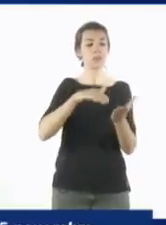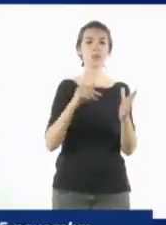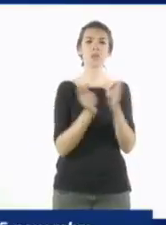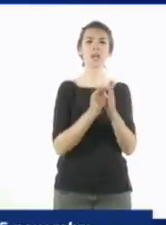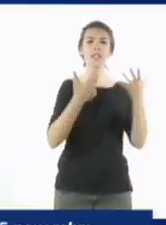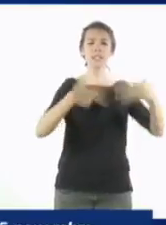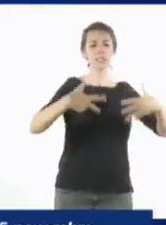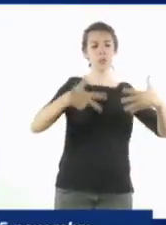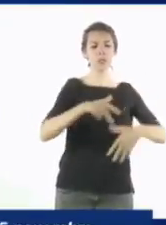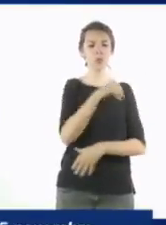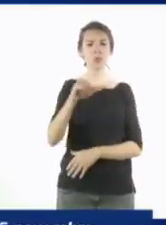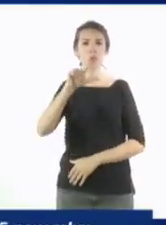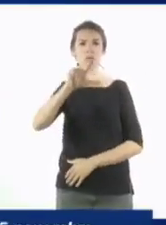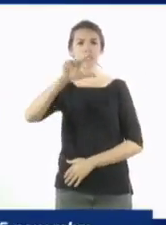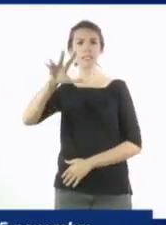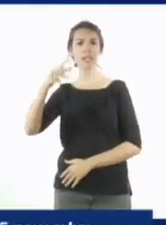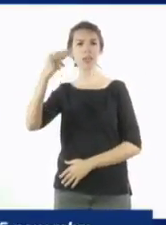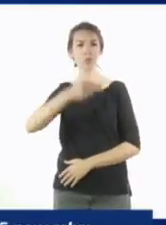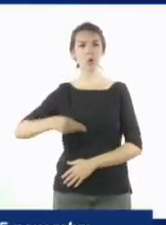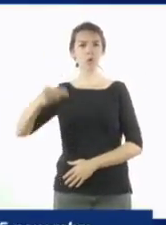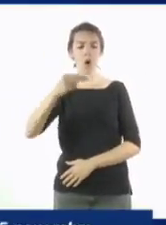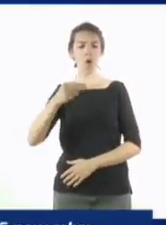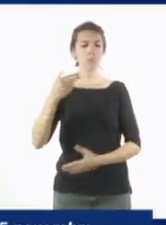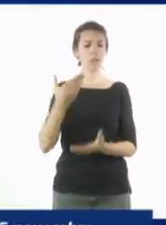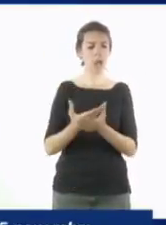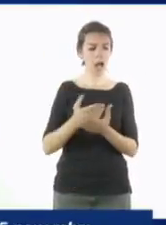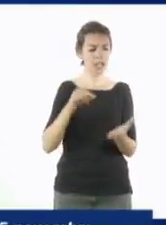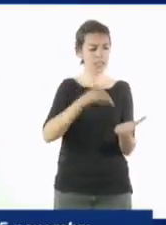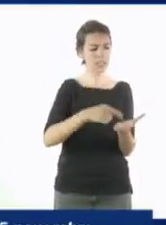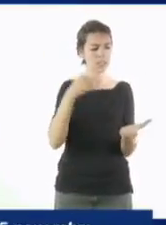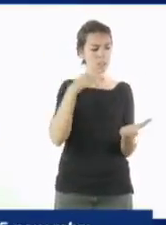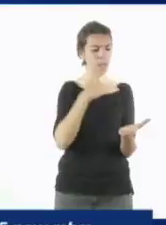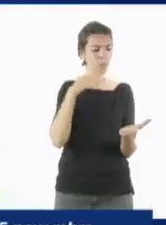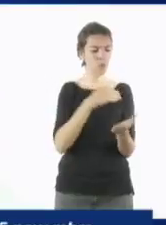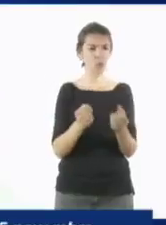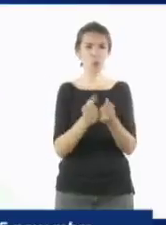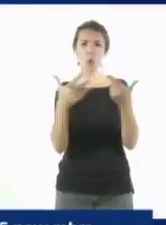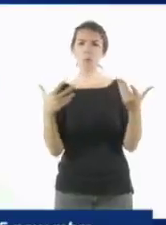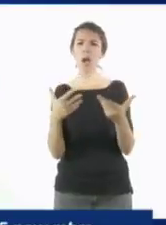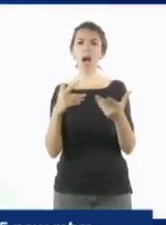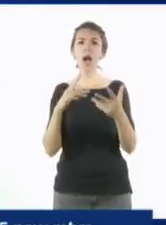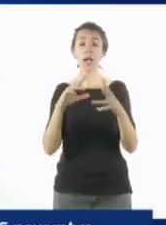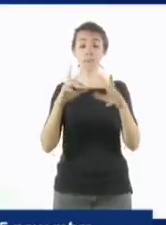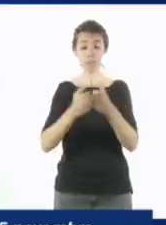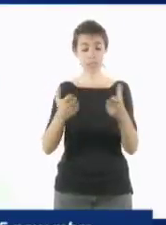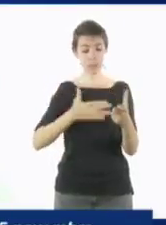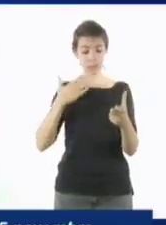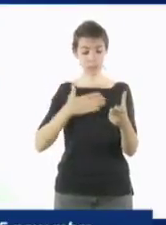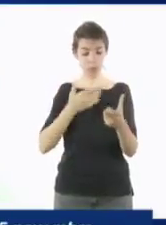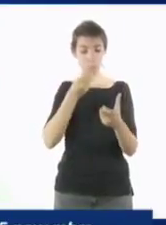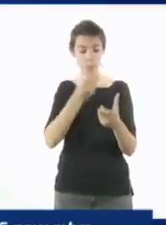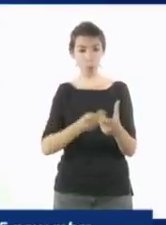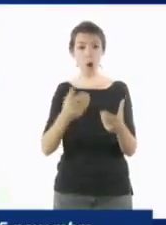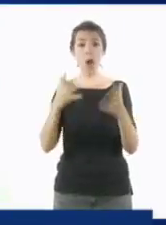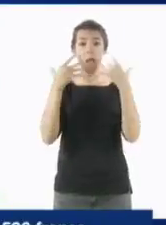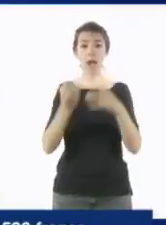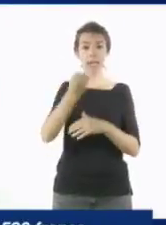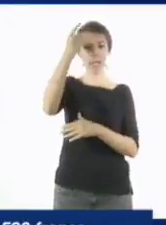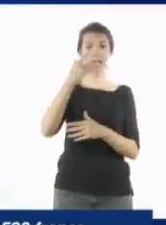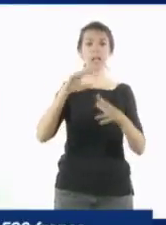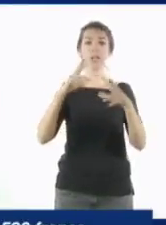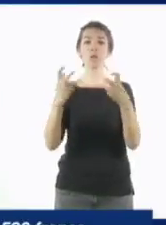Là, si on fait une simulation d'I18 au 25 novembre sur Melbourne, on a accès au tarif préférentiel d'Air Calin,